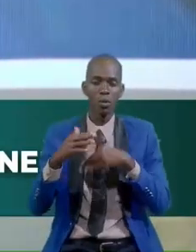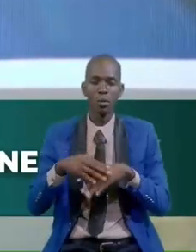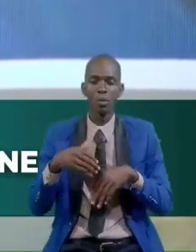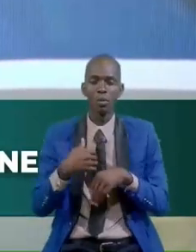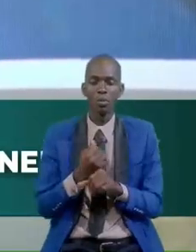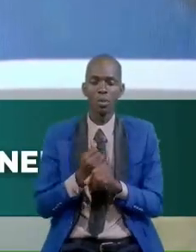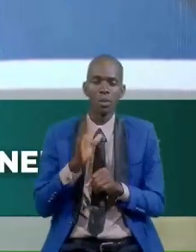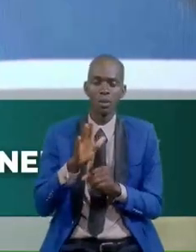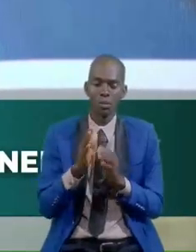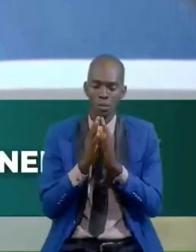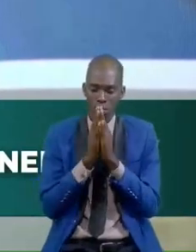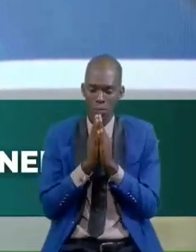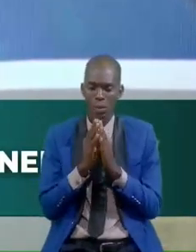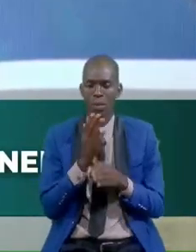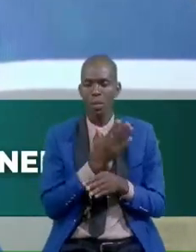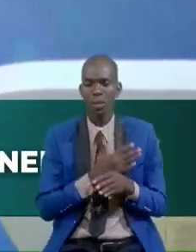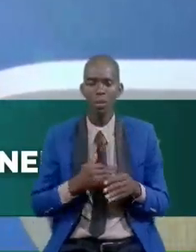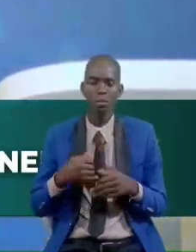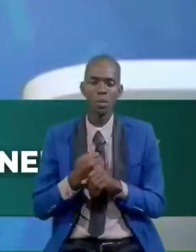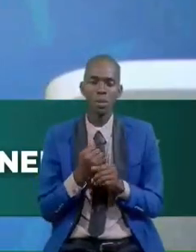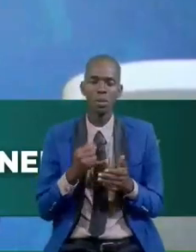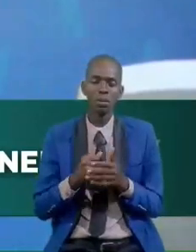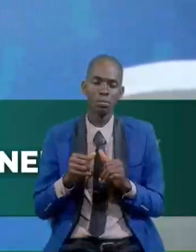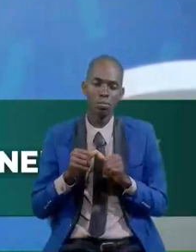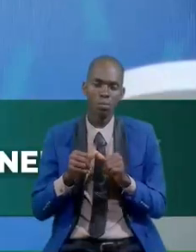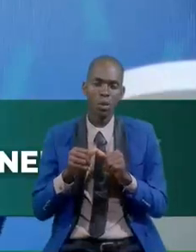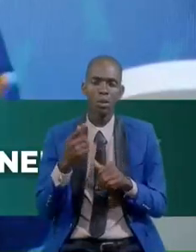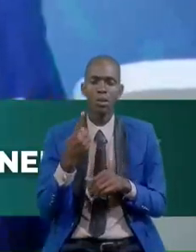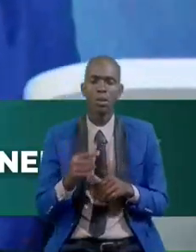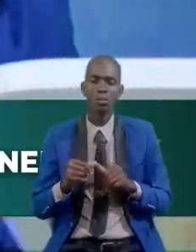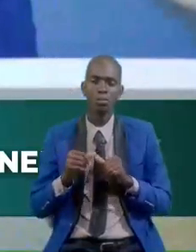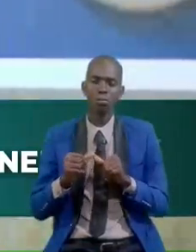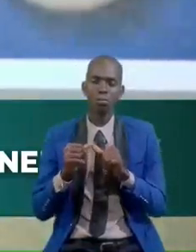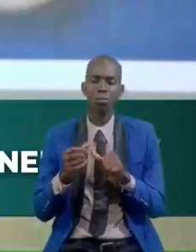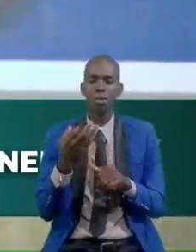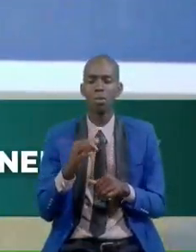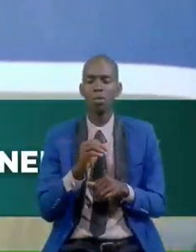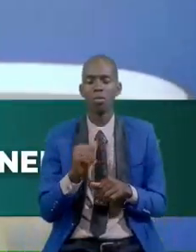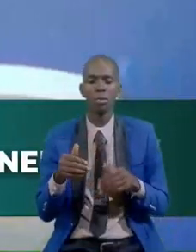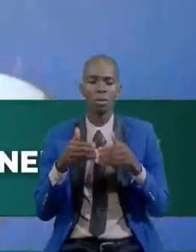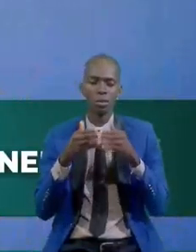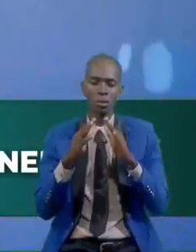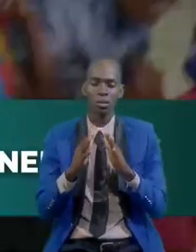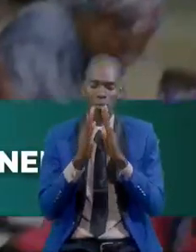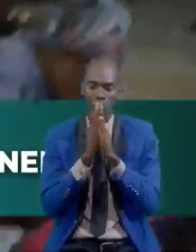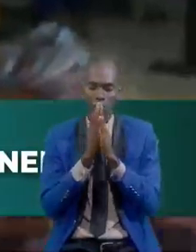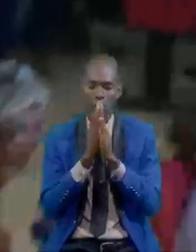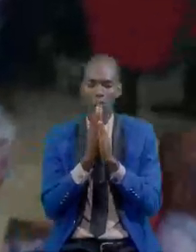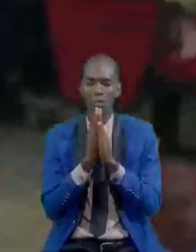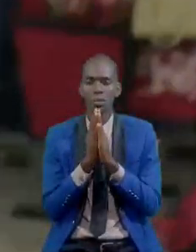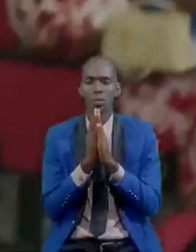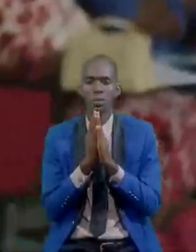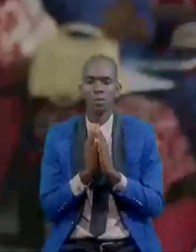pétition et s'est importuné. L'importunité d'un demandeur